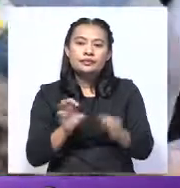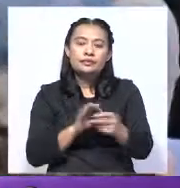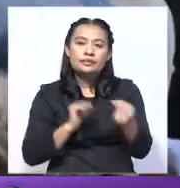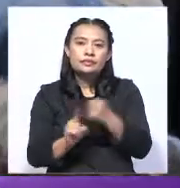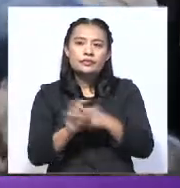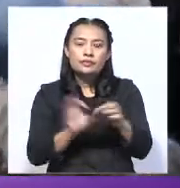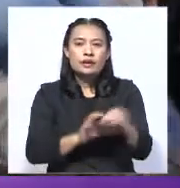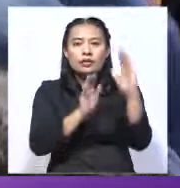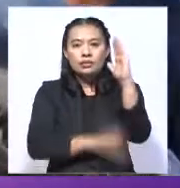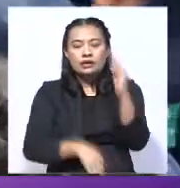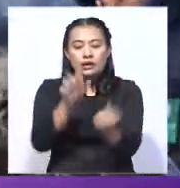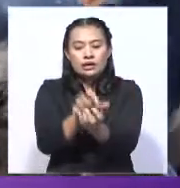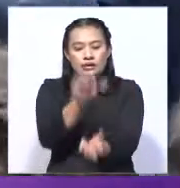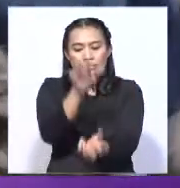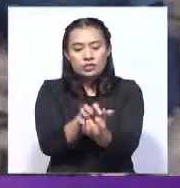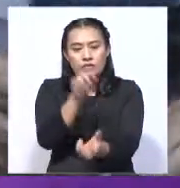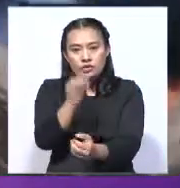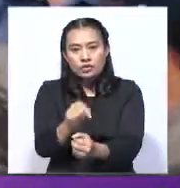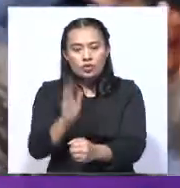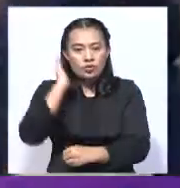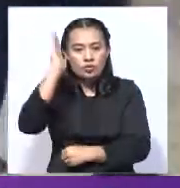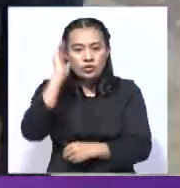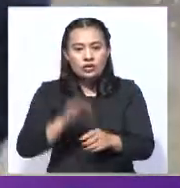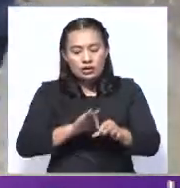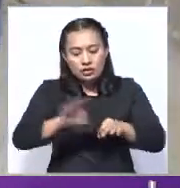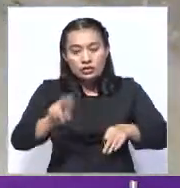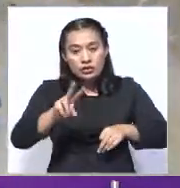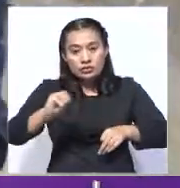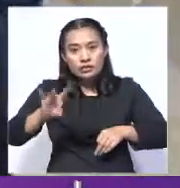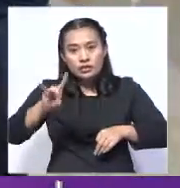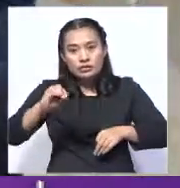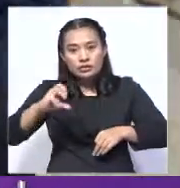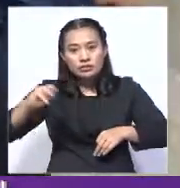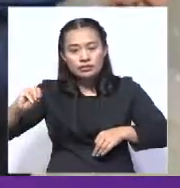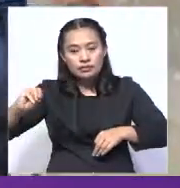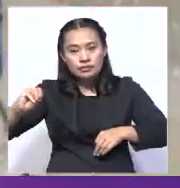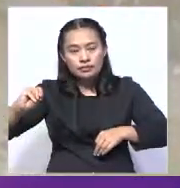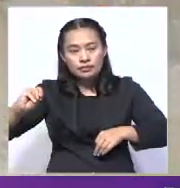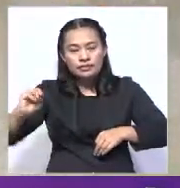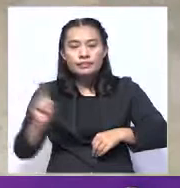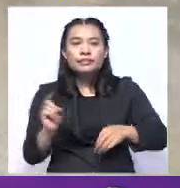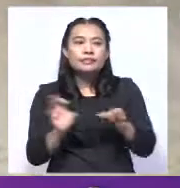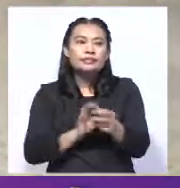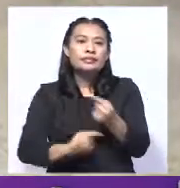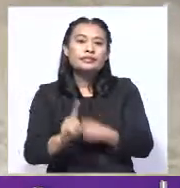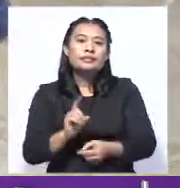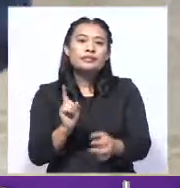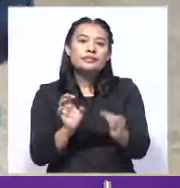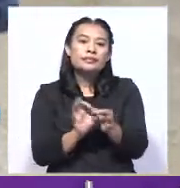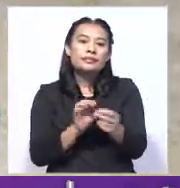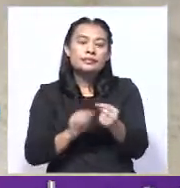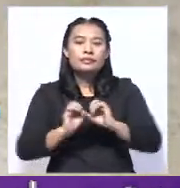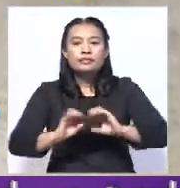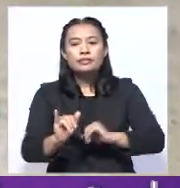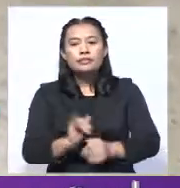ข้เพศผู้ความยาว2เมตร80เซนติเมตรไม่พบการฝังชิปและยังไม่สามารถระบุได้อย่างชัดเจนว่